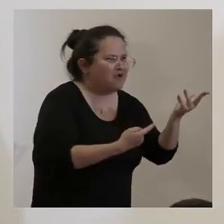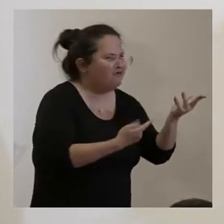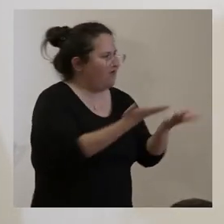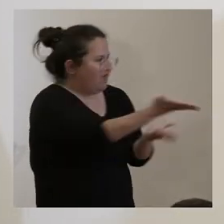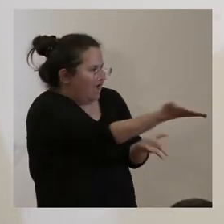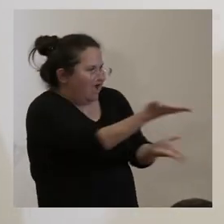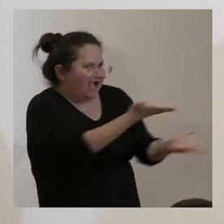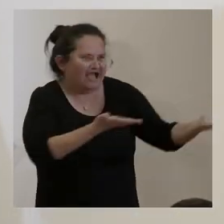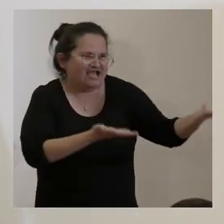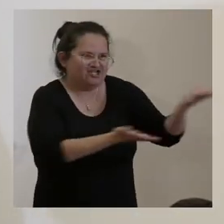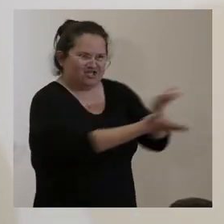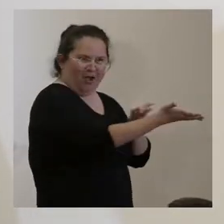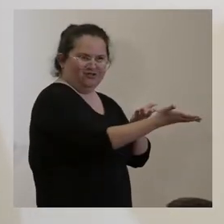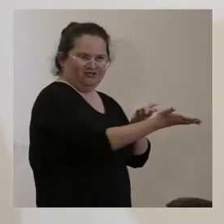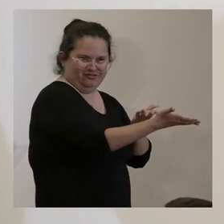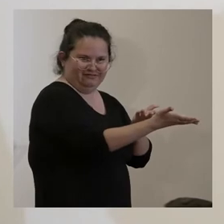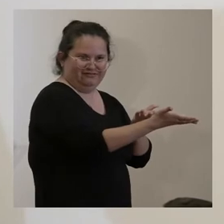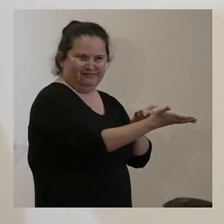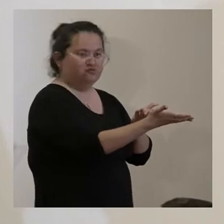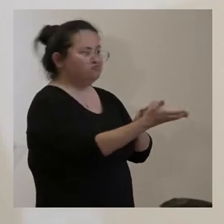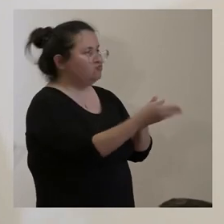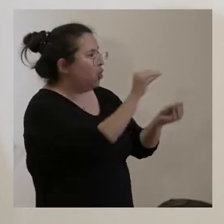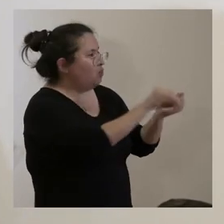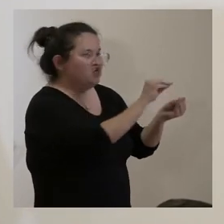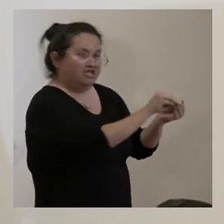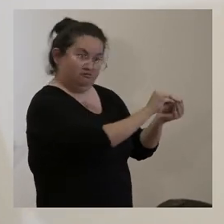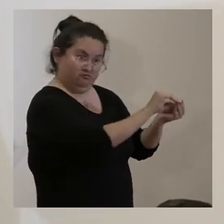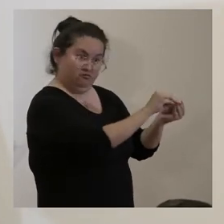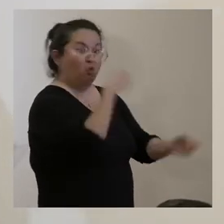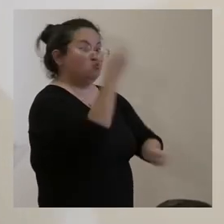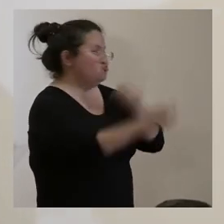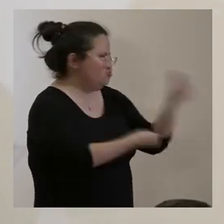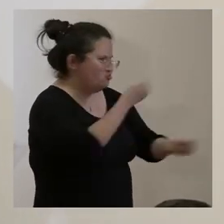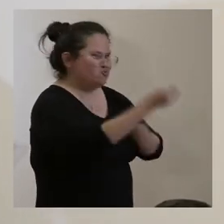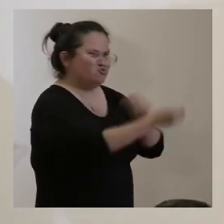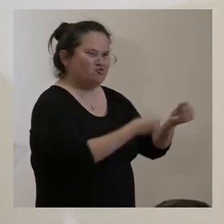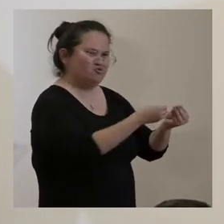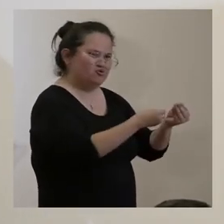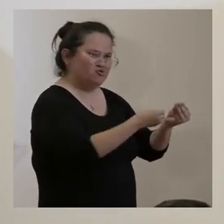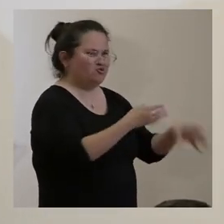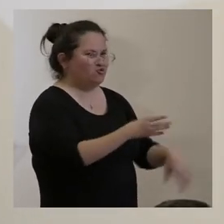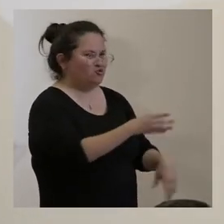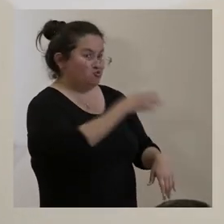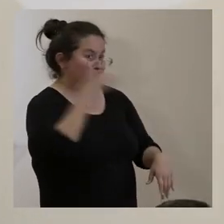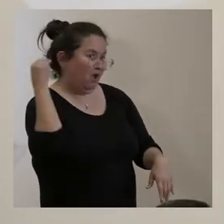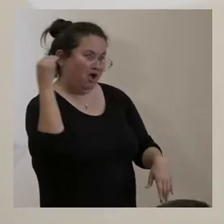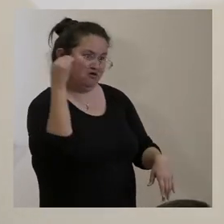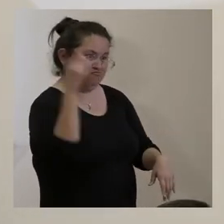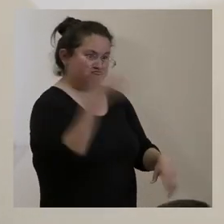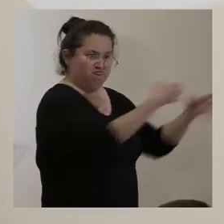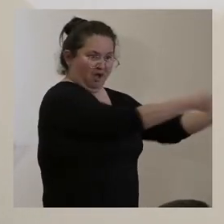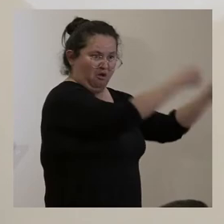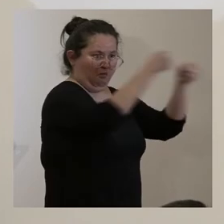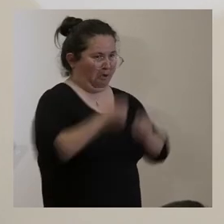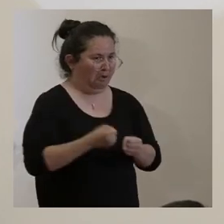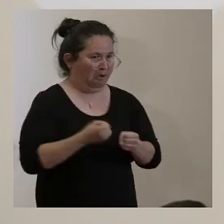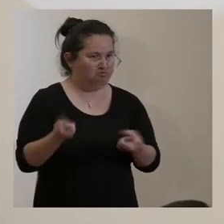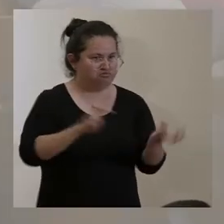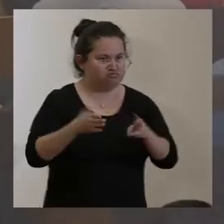biens matériels ou les êtres humains qu'il va transporter ensuite en Amérique.